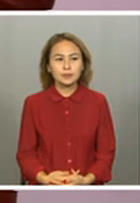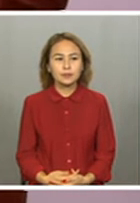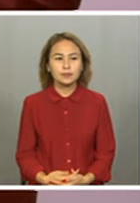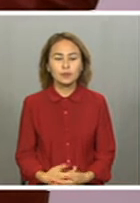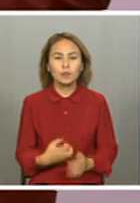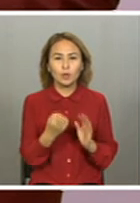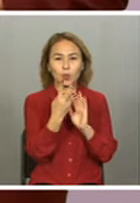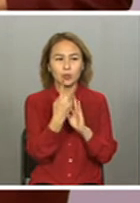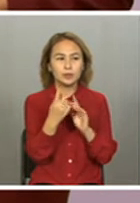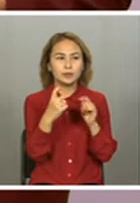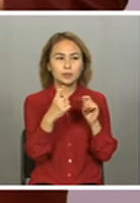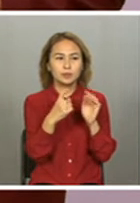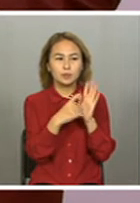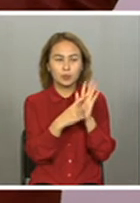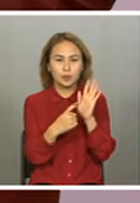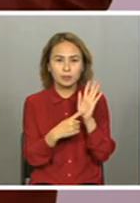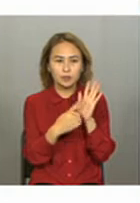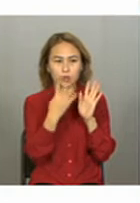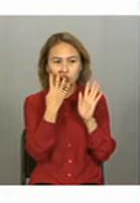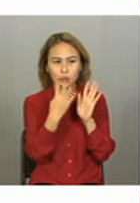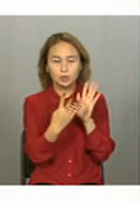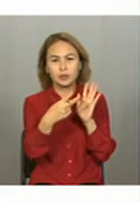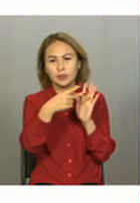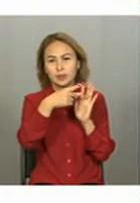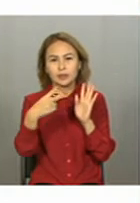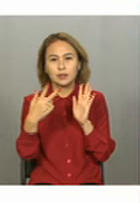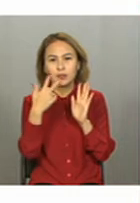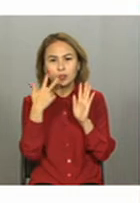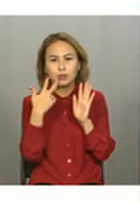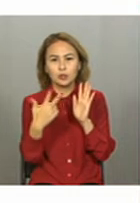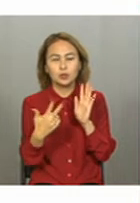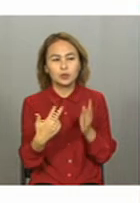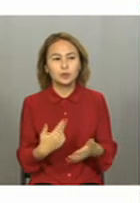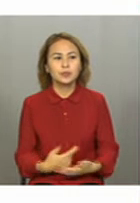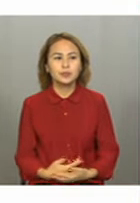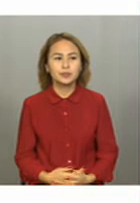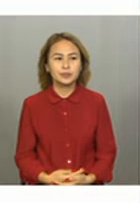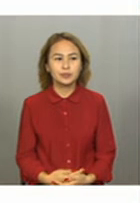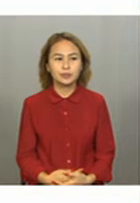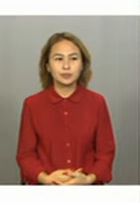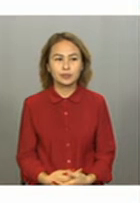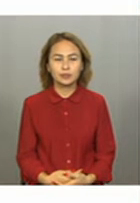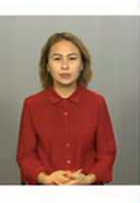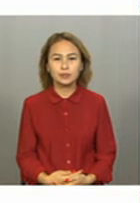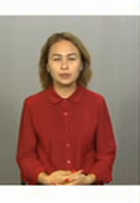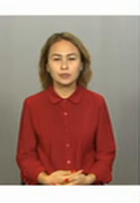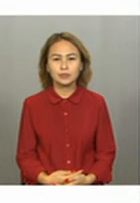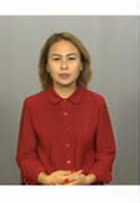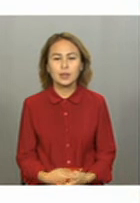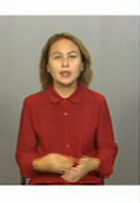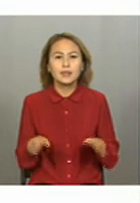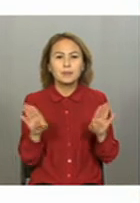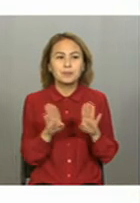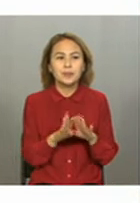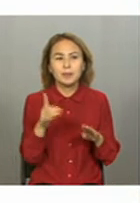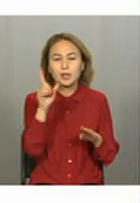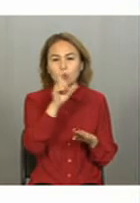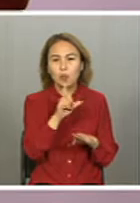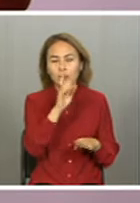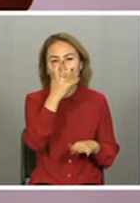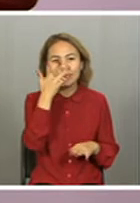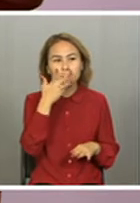12 сантиметр мен 4-тің бөліндісінің мәні 3 сантиметрге тең. Демек, көк жолақтың